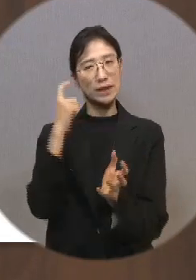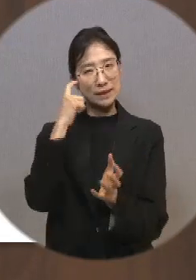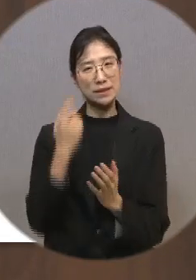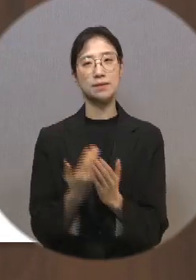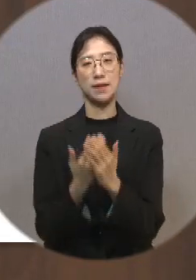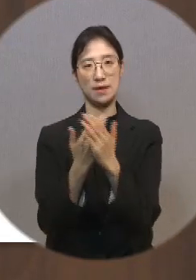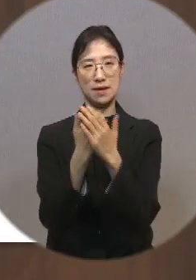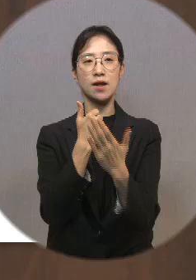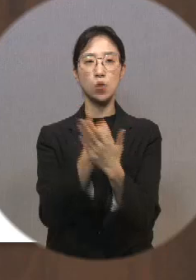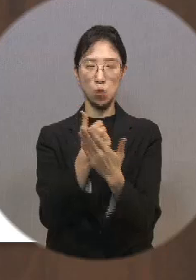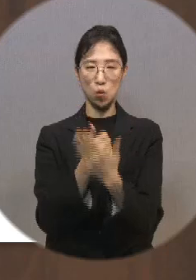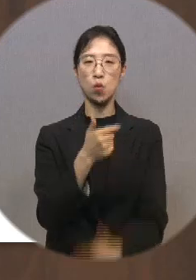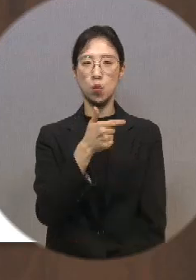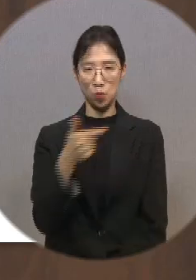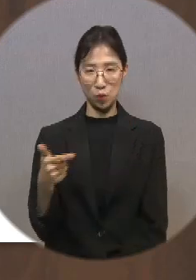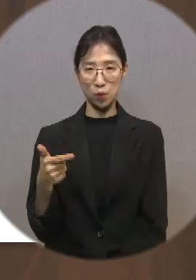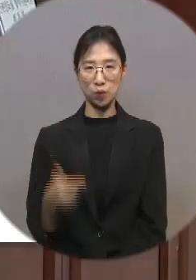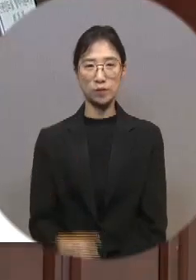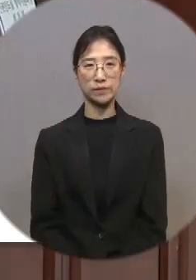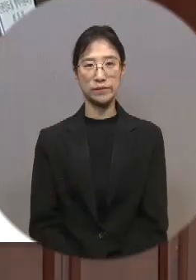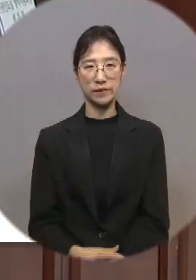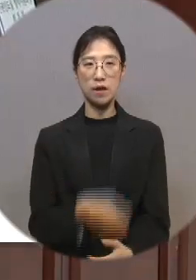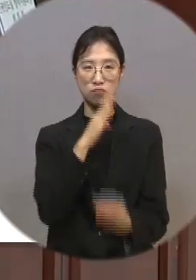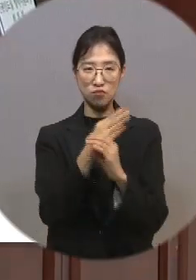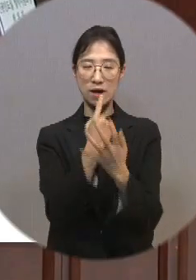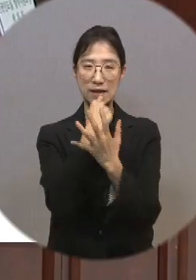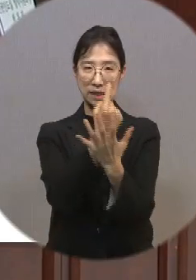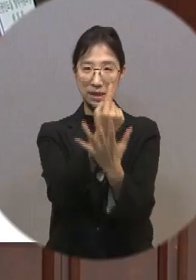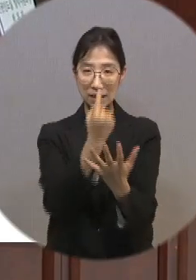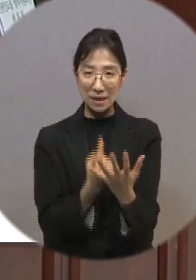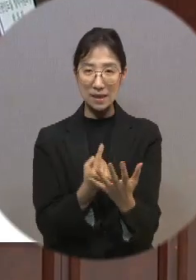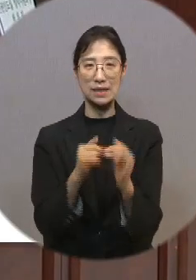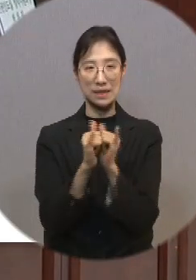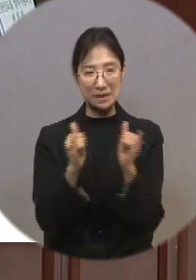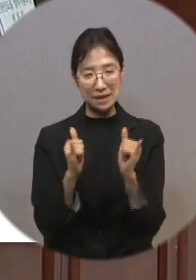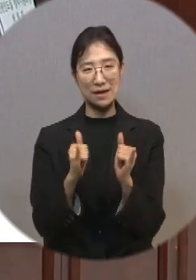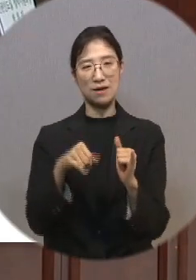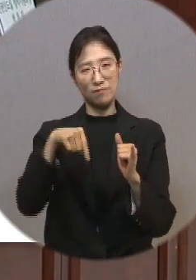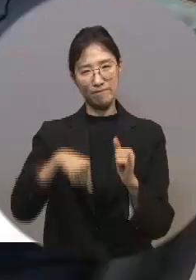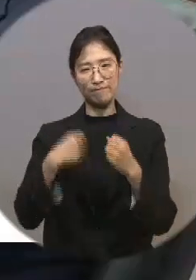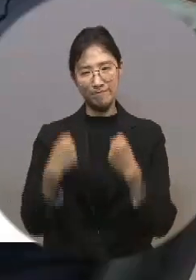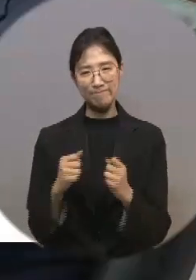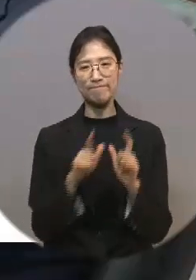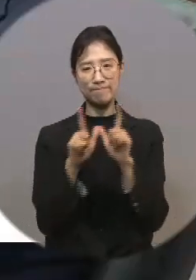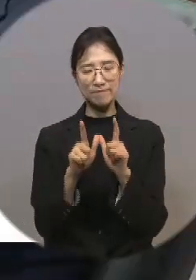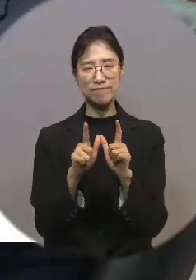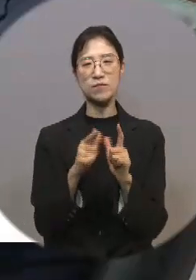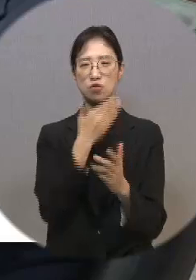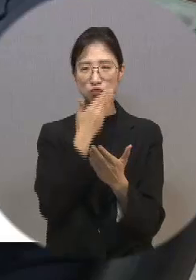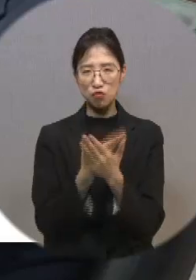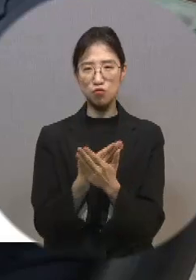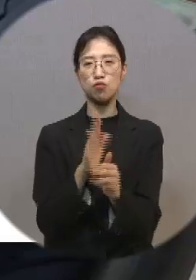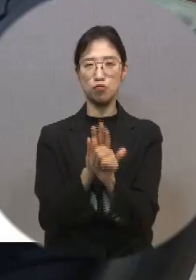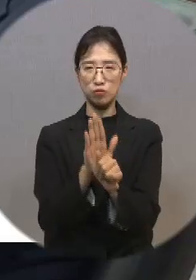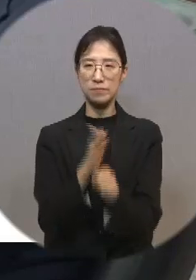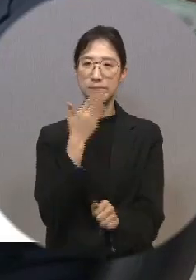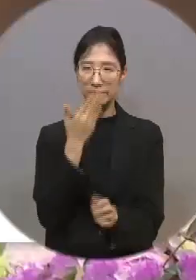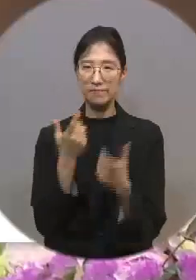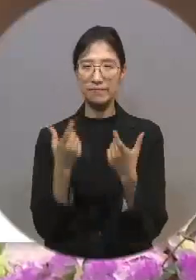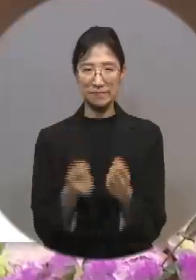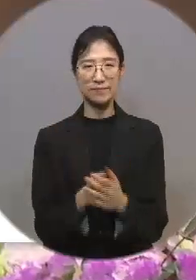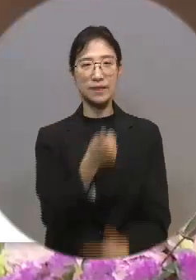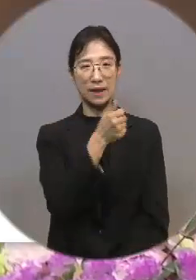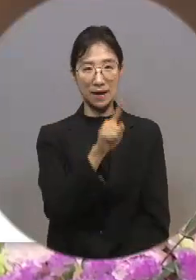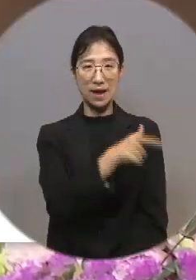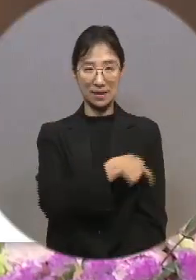의식을 배양하는 데 큰 도움을 주는 만큼 북한 이탈 주민의 정착에도 매우 중요한 역할을 할 수 있다고 강조했습니다.